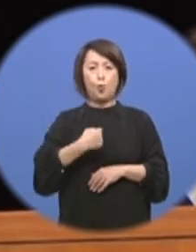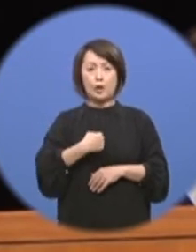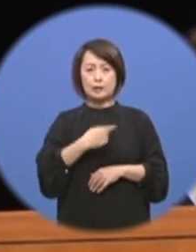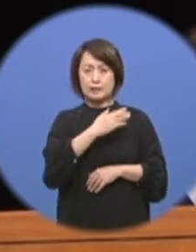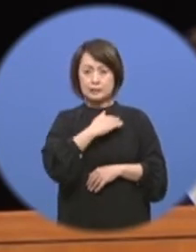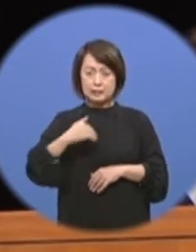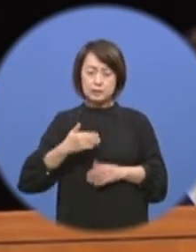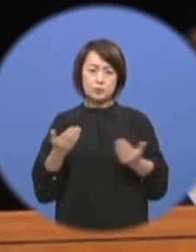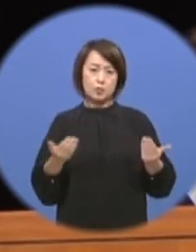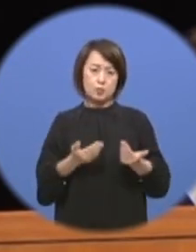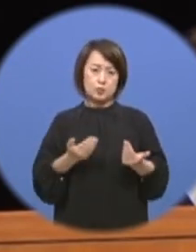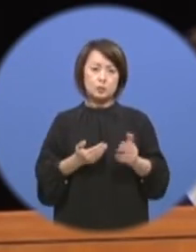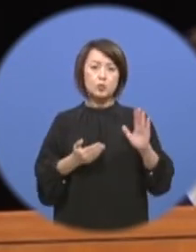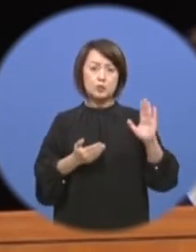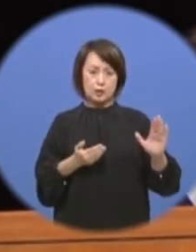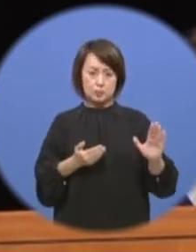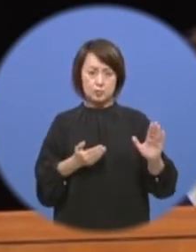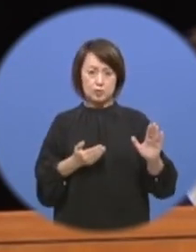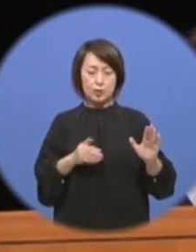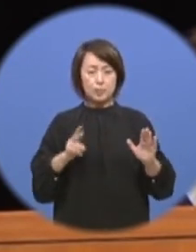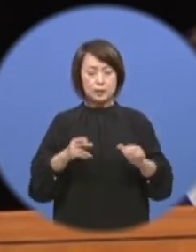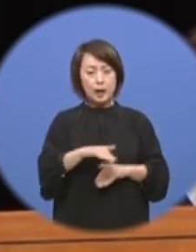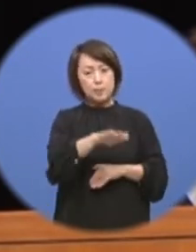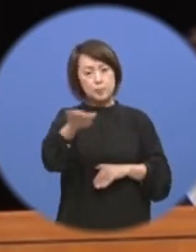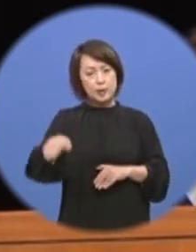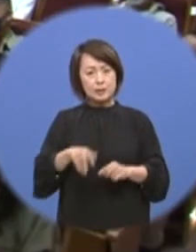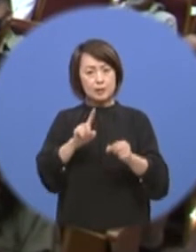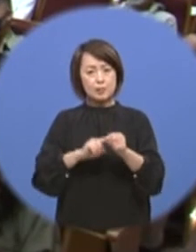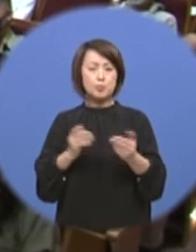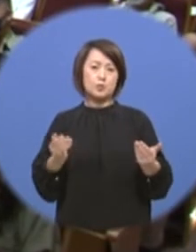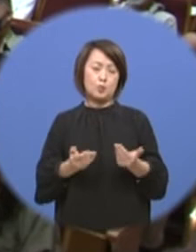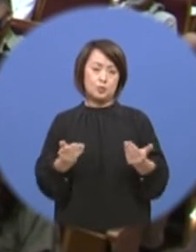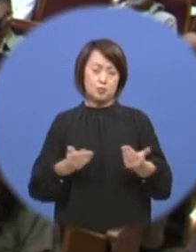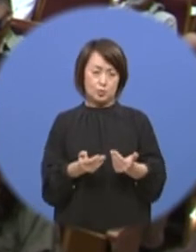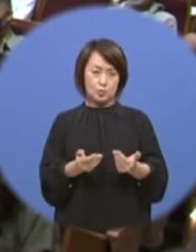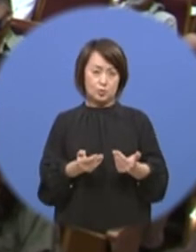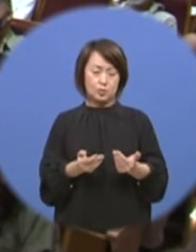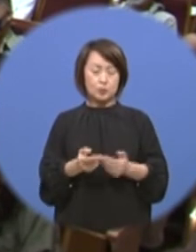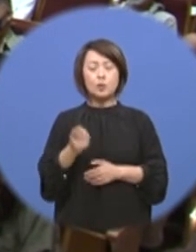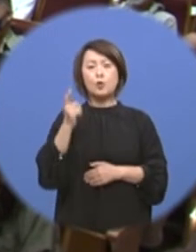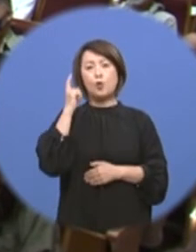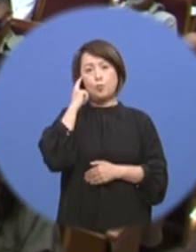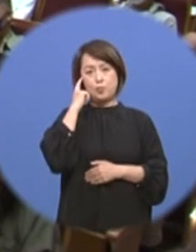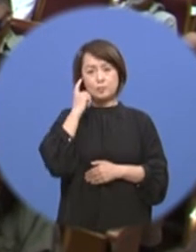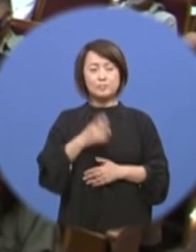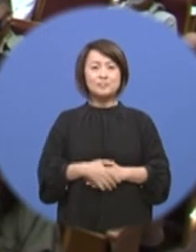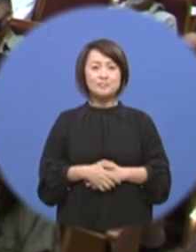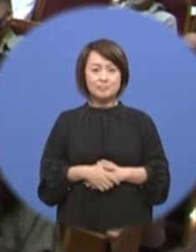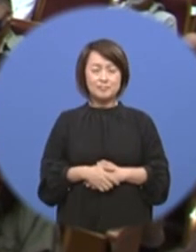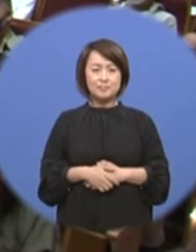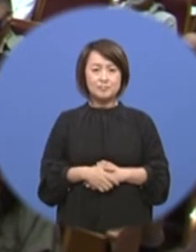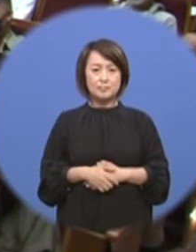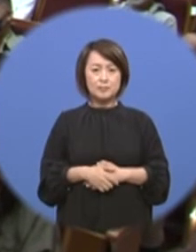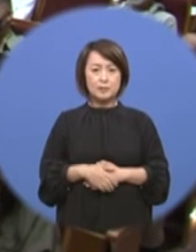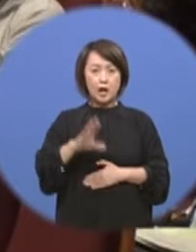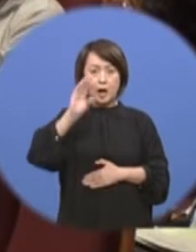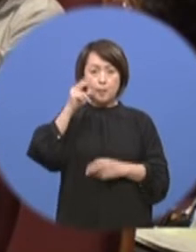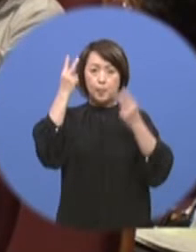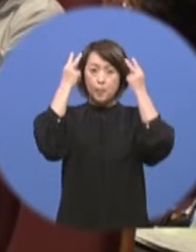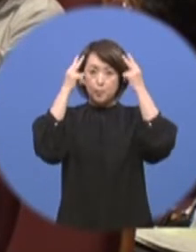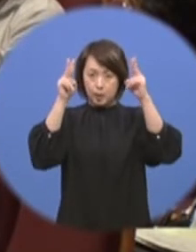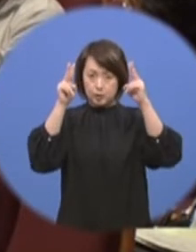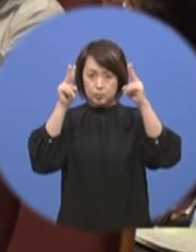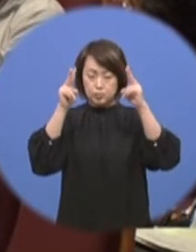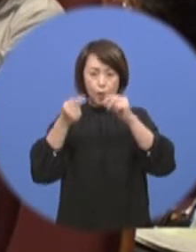イタチの仕事でありそしてみなさんのための仕事やこういうふうに本わけであります万博をゲートウェイ